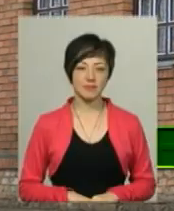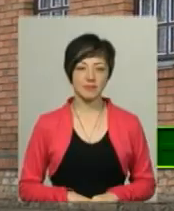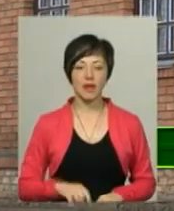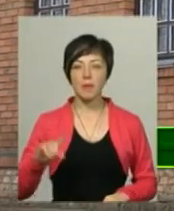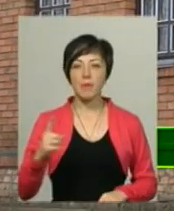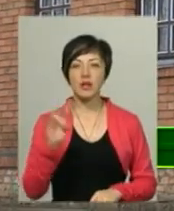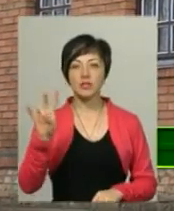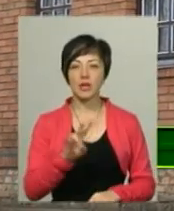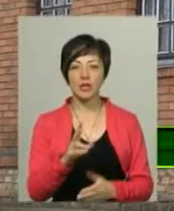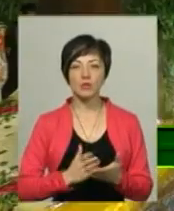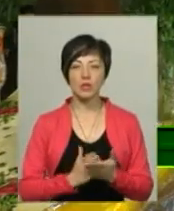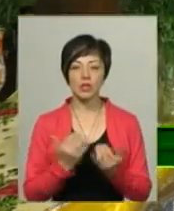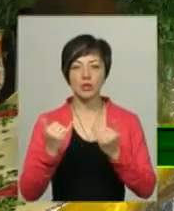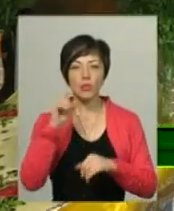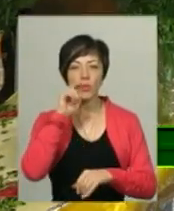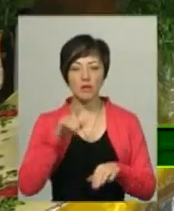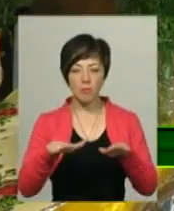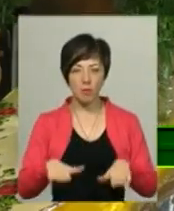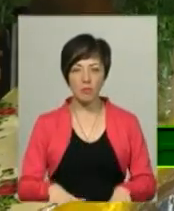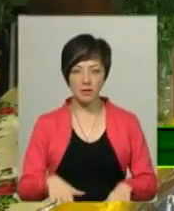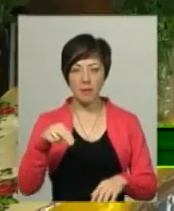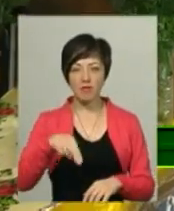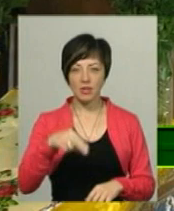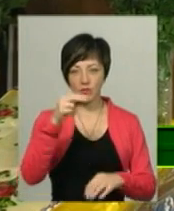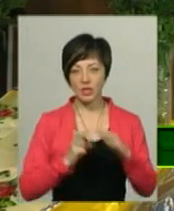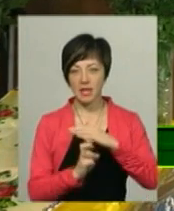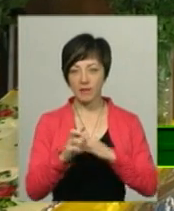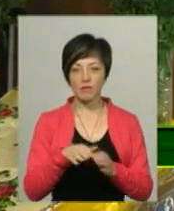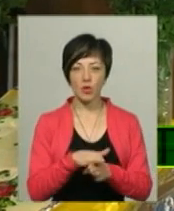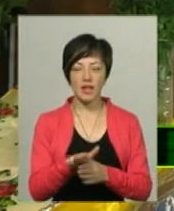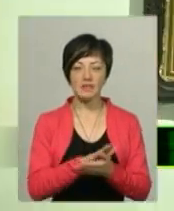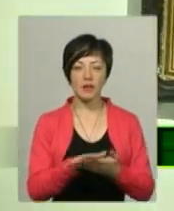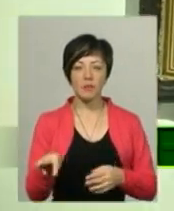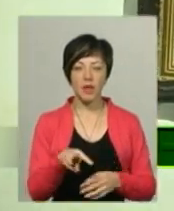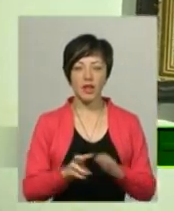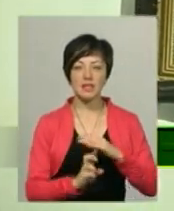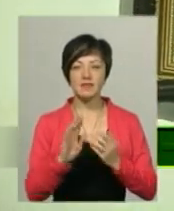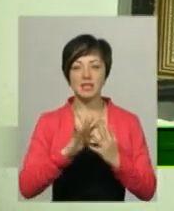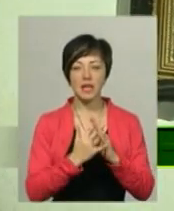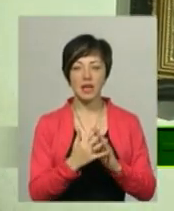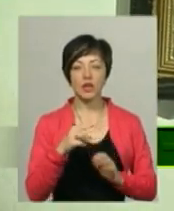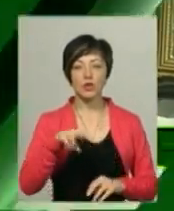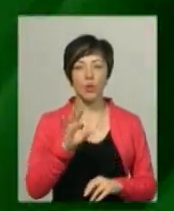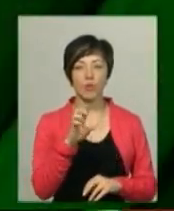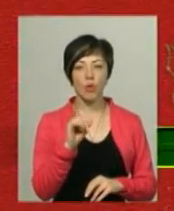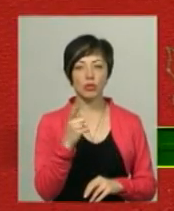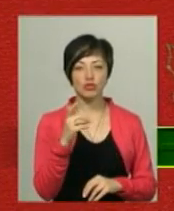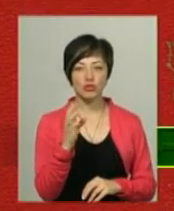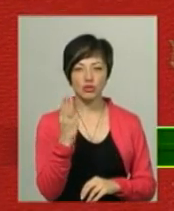Перша літургія на честь Української помісної православної церкви відбулася у Свято-Миколаївській церкві в селі Доброгорча Хмельницького